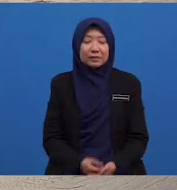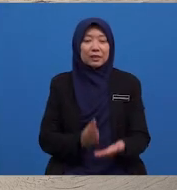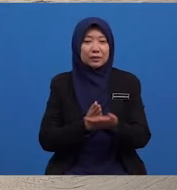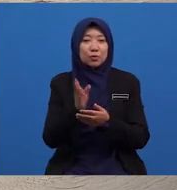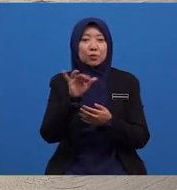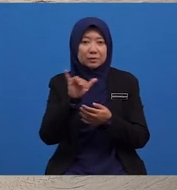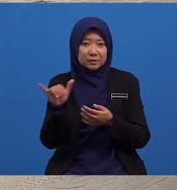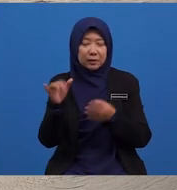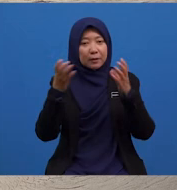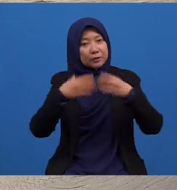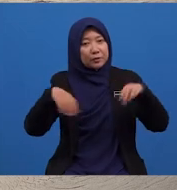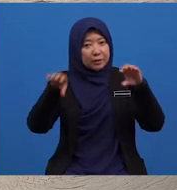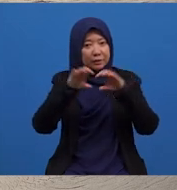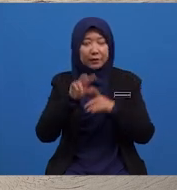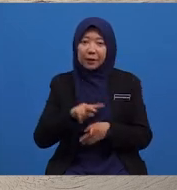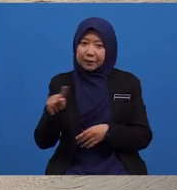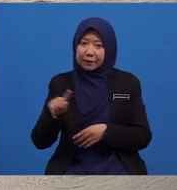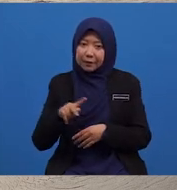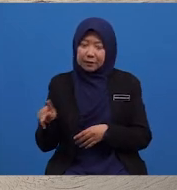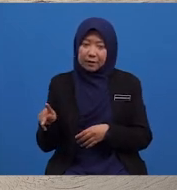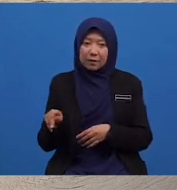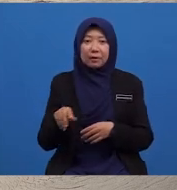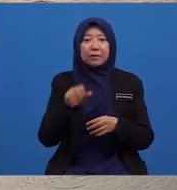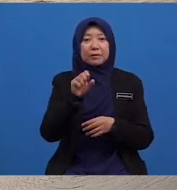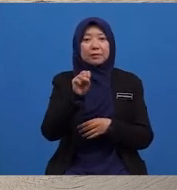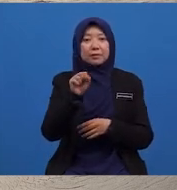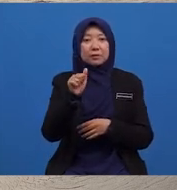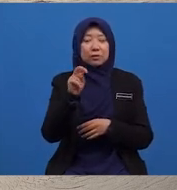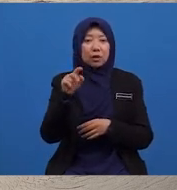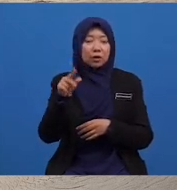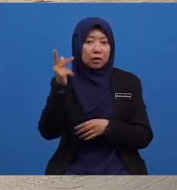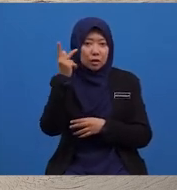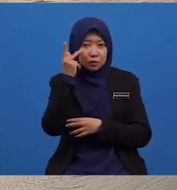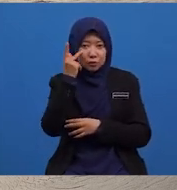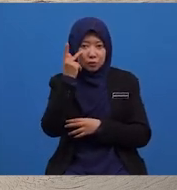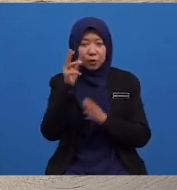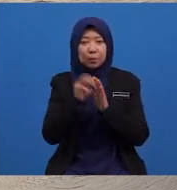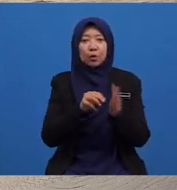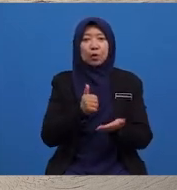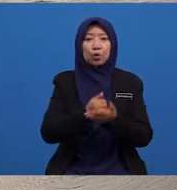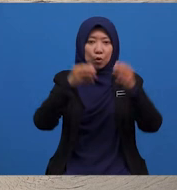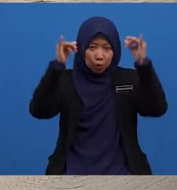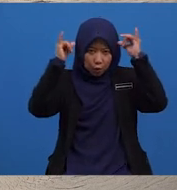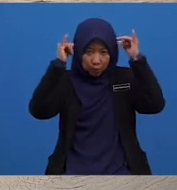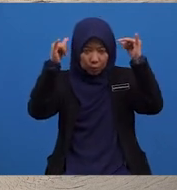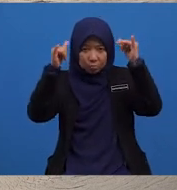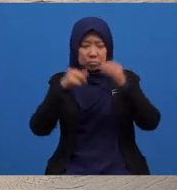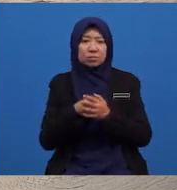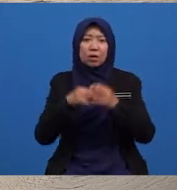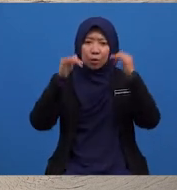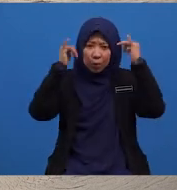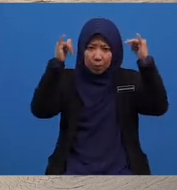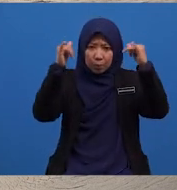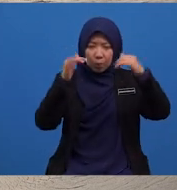Seterusnya, cerita kanak-kanak sang kancil menolong kerbau. Sang kerbau sedang asyik